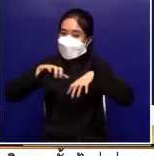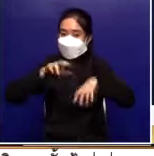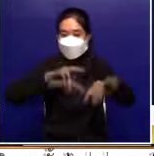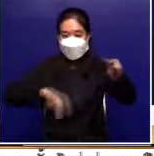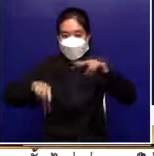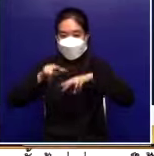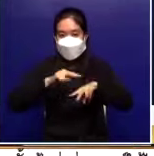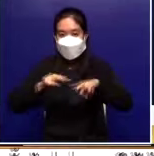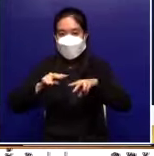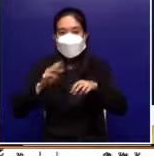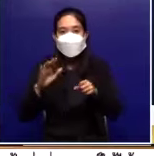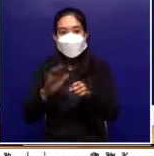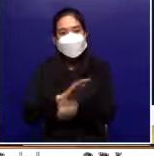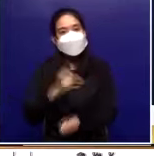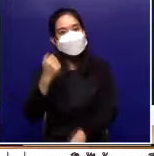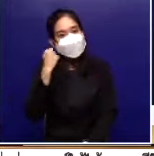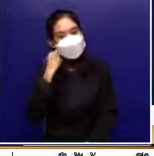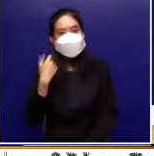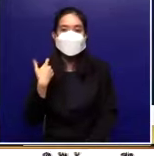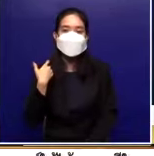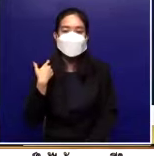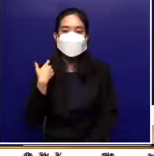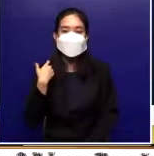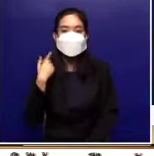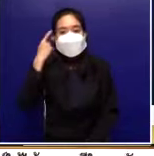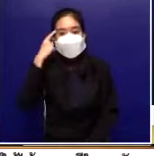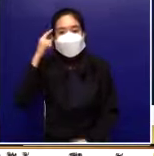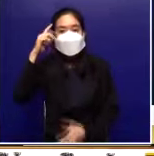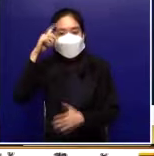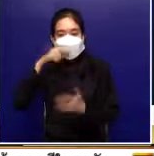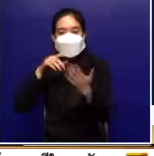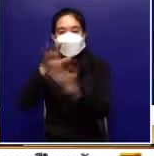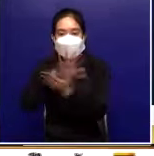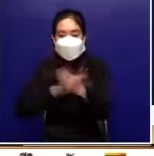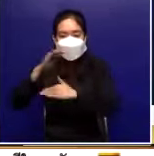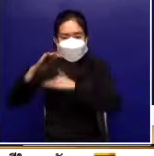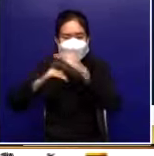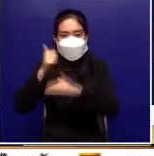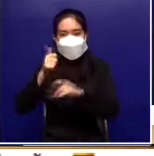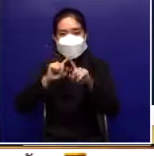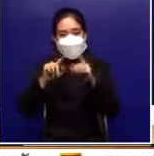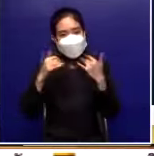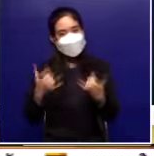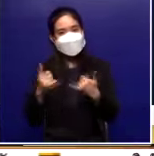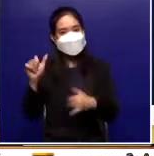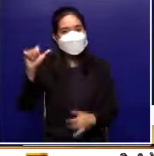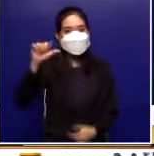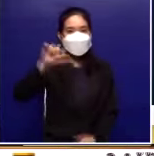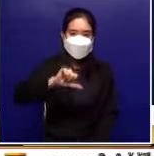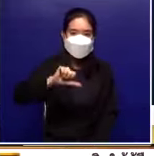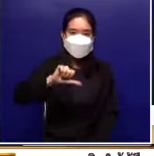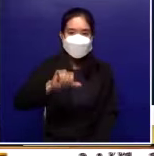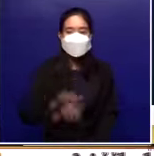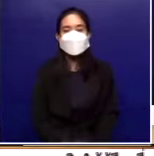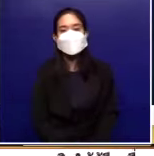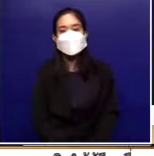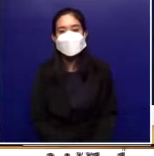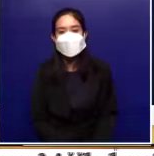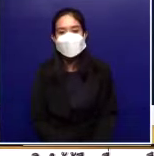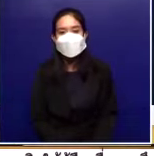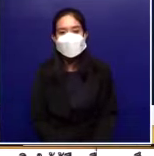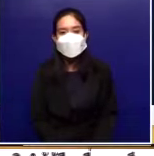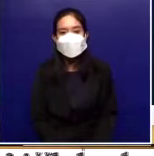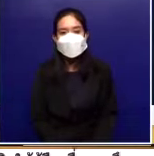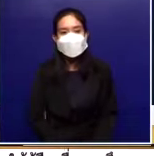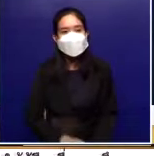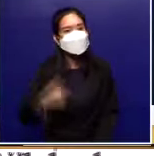7ปี GDP เฉลี่ยโตขึ้นเสถียรมากครับอยู่ที่ 1% ท่านประธานครับถ้าภาษาวัยรุ่นก็บอกว่าโหห่วย